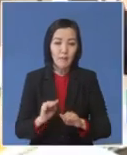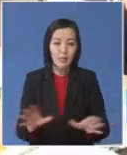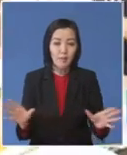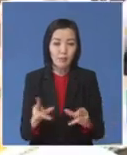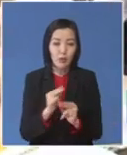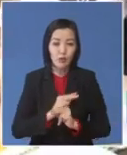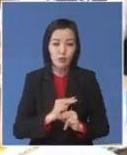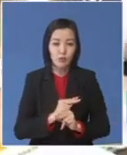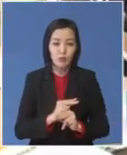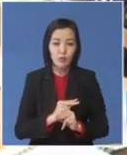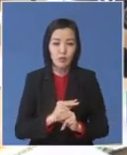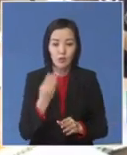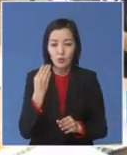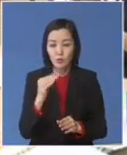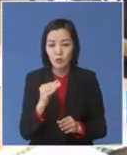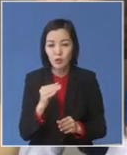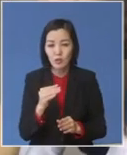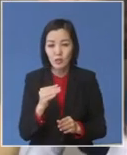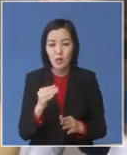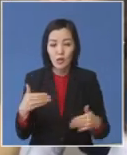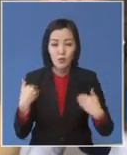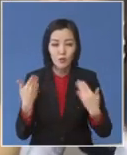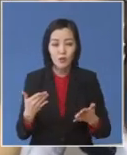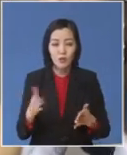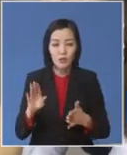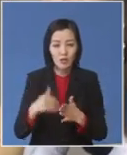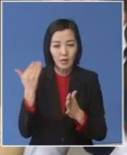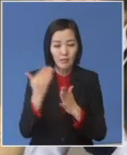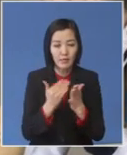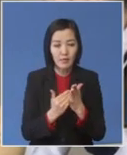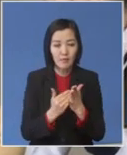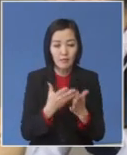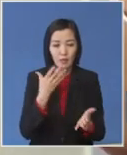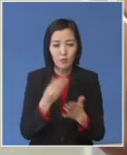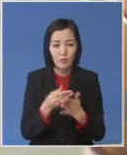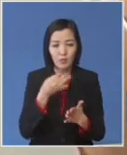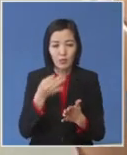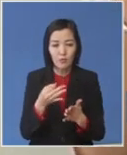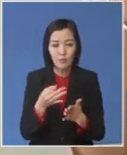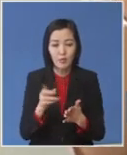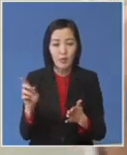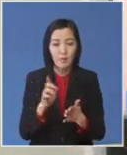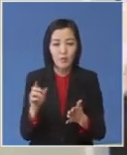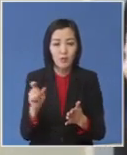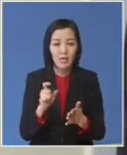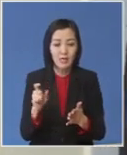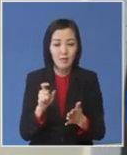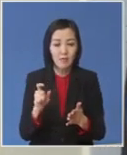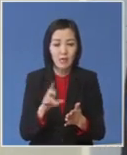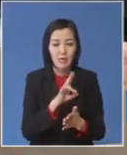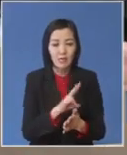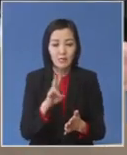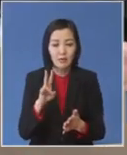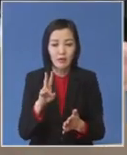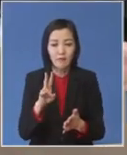істеудің озық үлгілерін көрсетті. Жаңа бағдарламамен білім беруде өз тәжірибесін бөліскеннің бірі биология химия бағытындағы Назарбаев